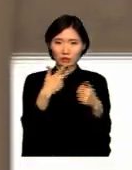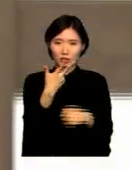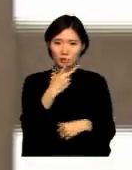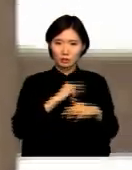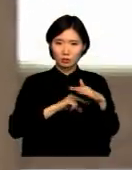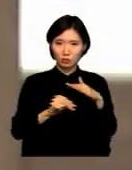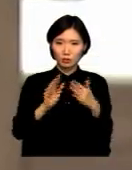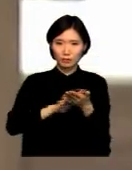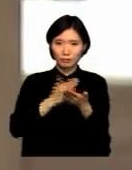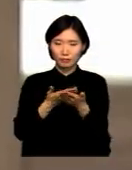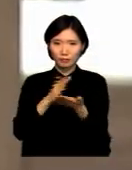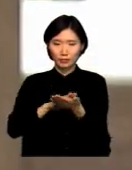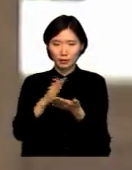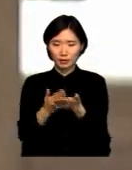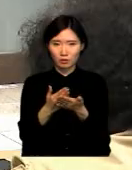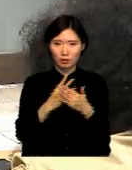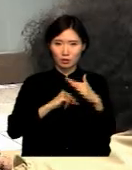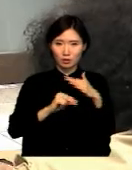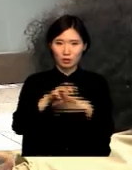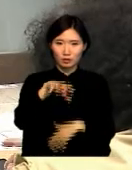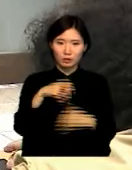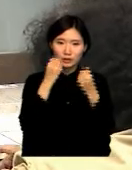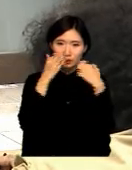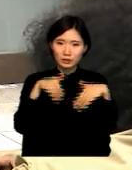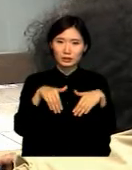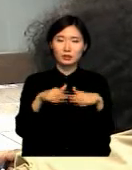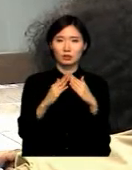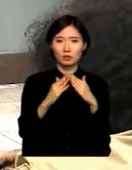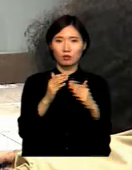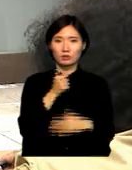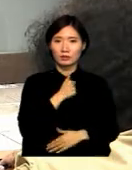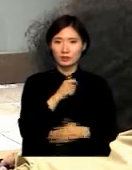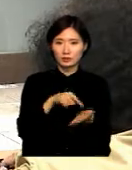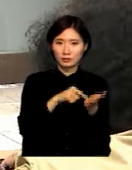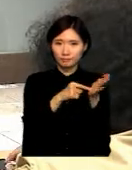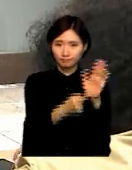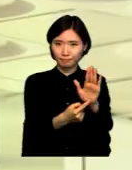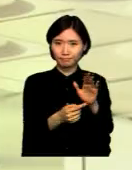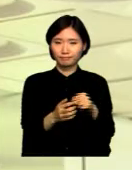변경은 물론 역사 신설을 이뤄내겠다고 자신감을 내비쳤습니다.